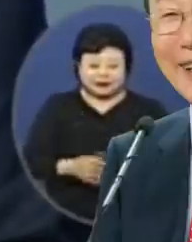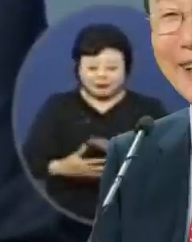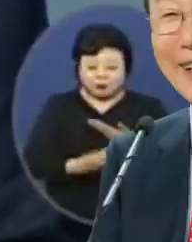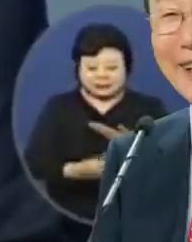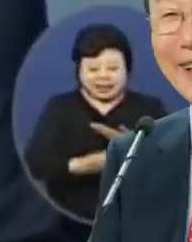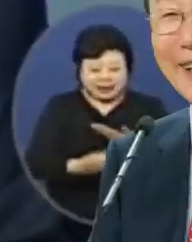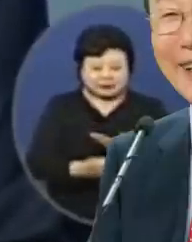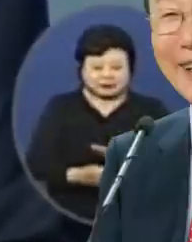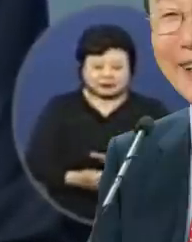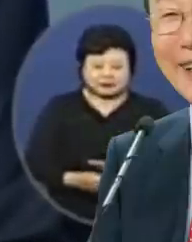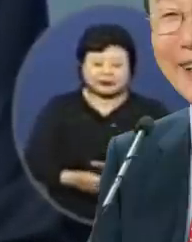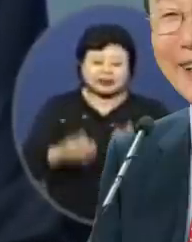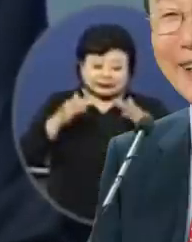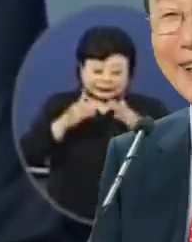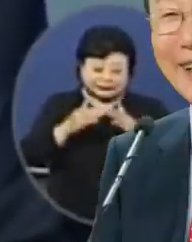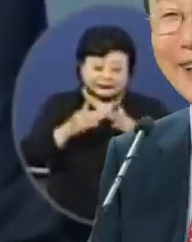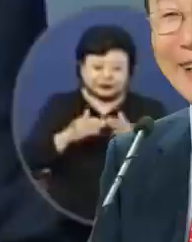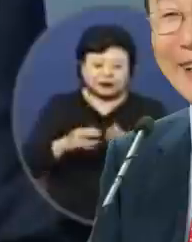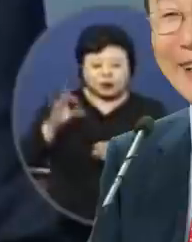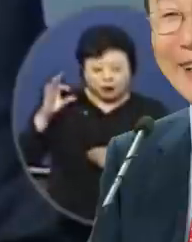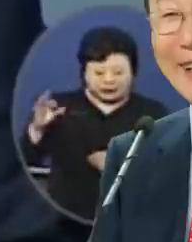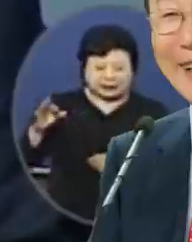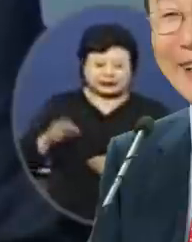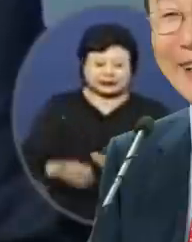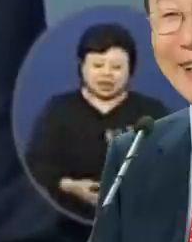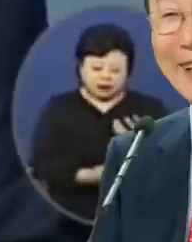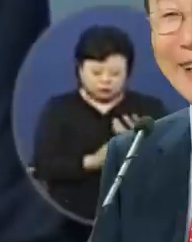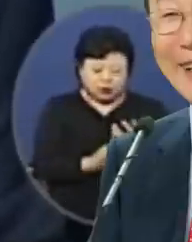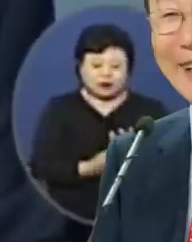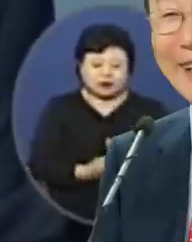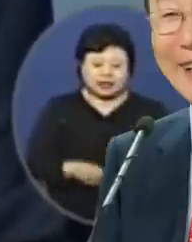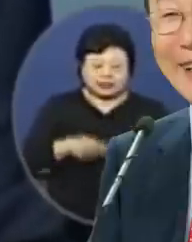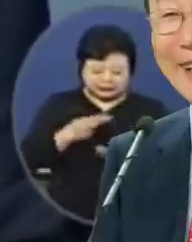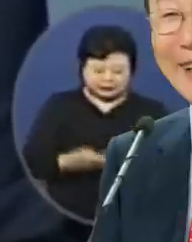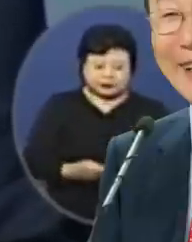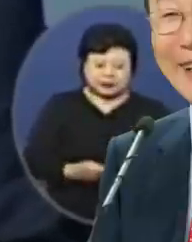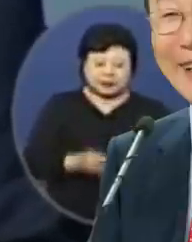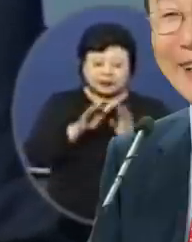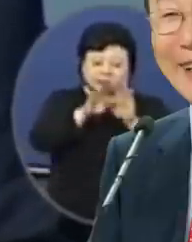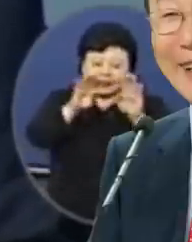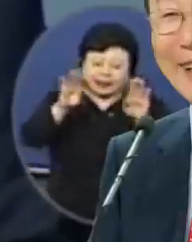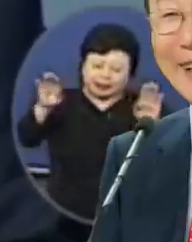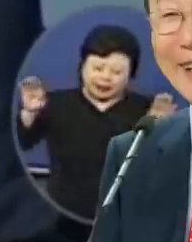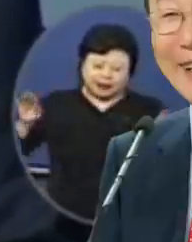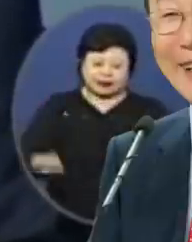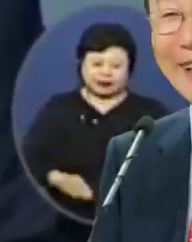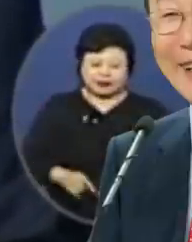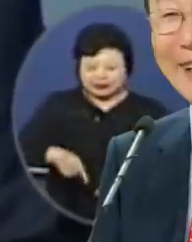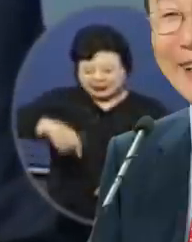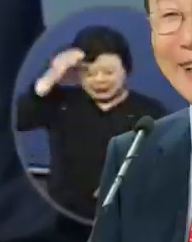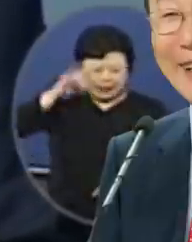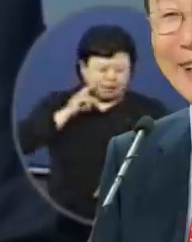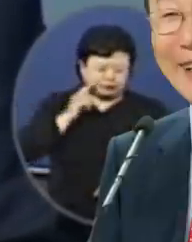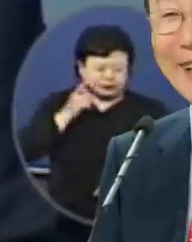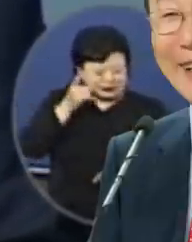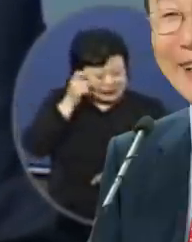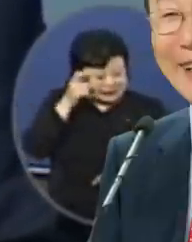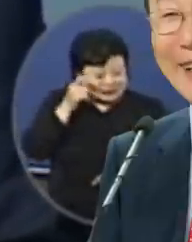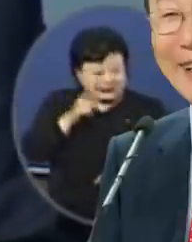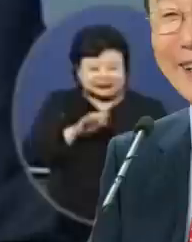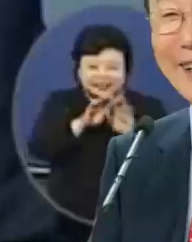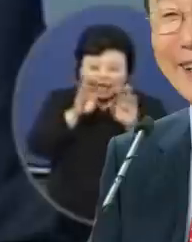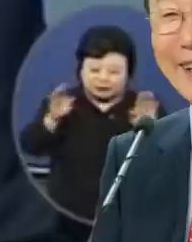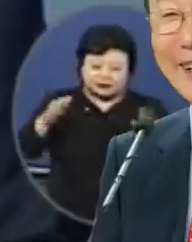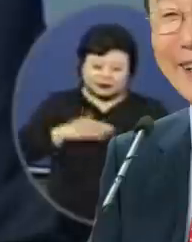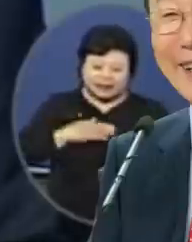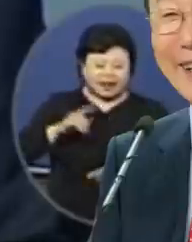해서 응접실에, 화장실에, 부엌에, 침실에 벽에다가 꽉 붙여놓고